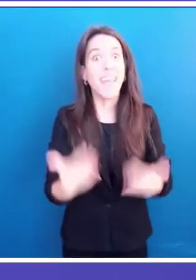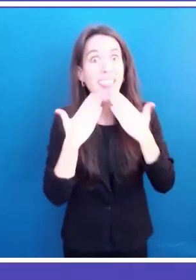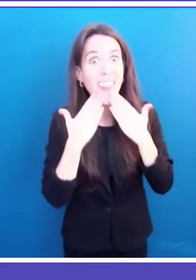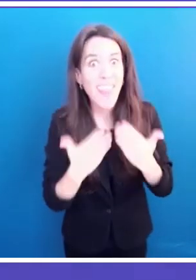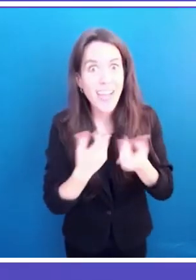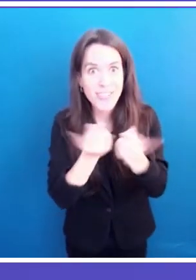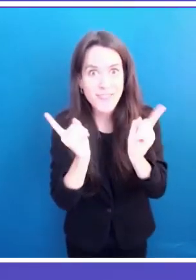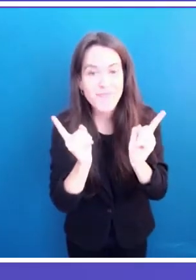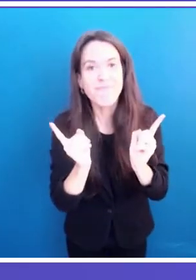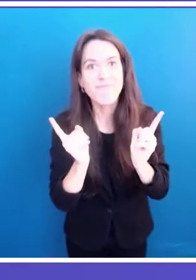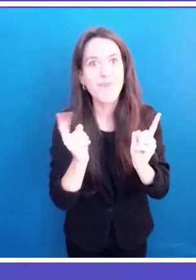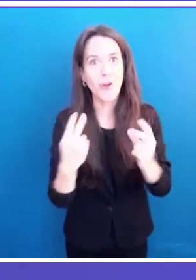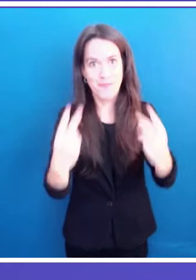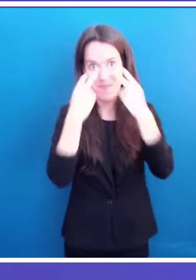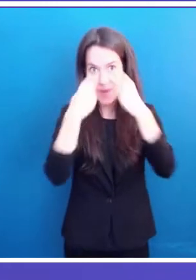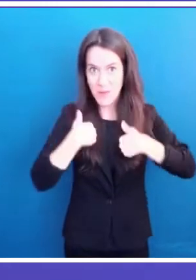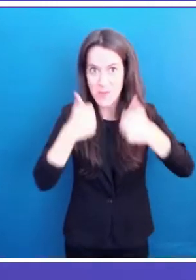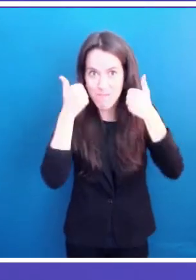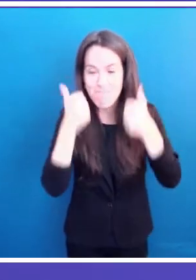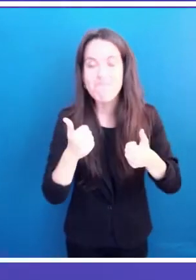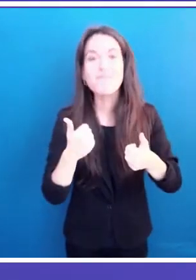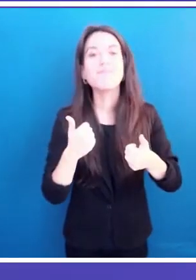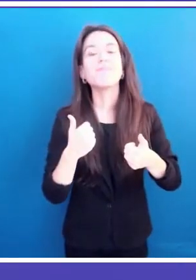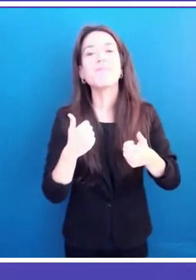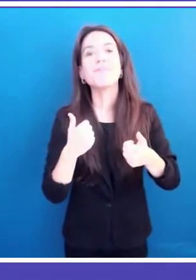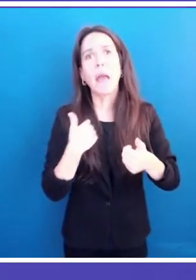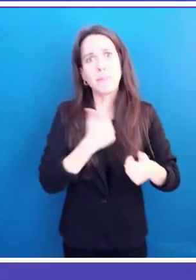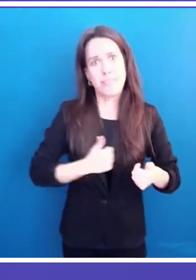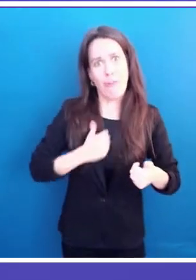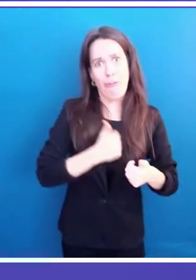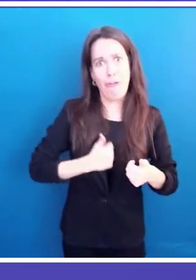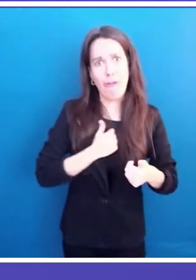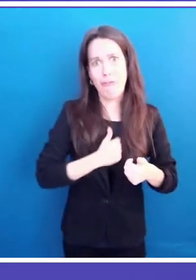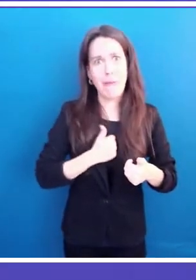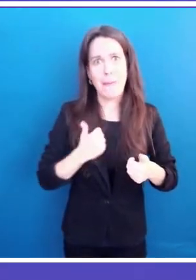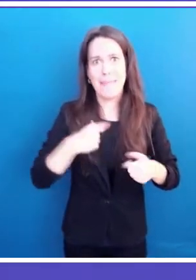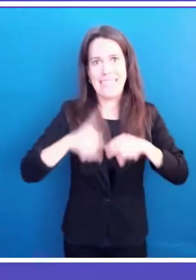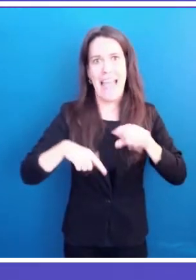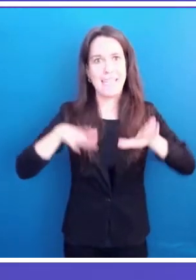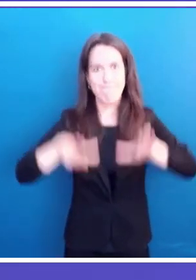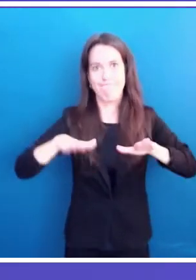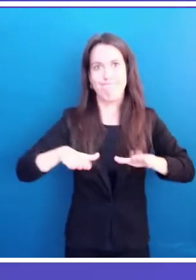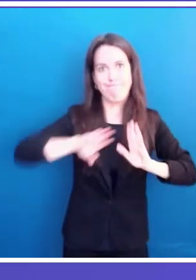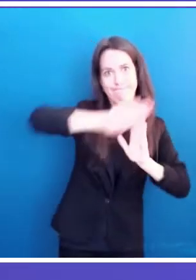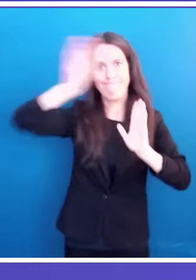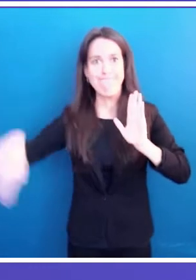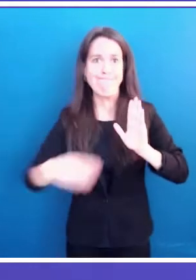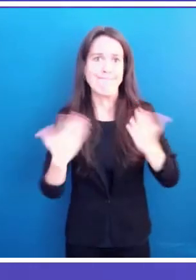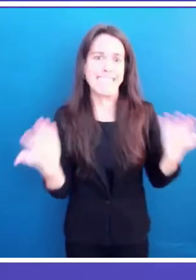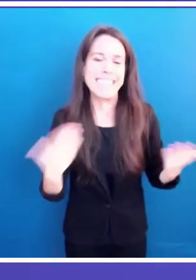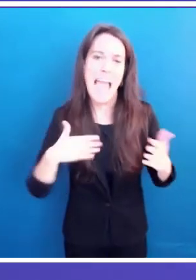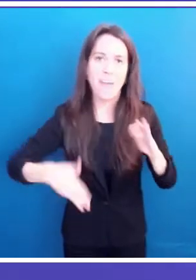أن تكون مجرد مفهوم بل واقع ملموس. شكرا لإصغائكم، شكرا لدعوتكم،